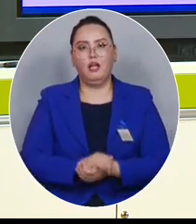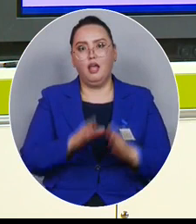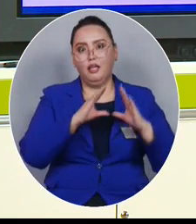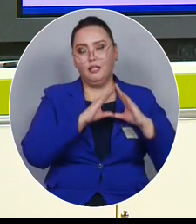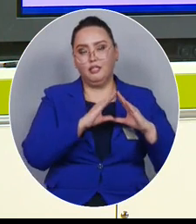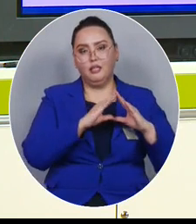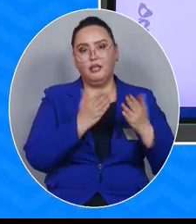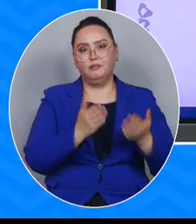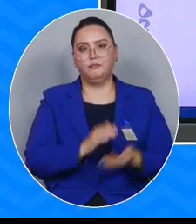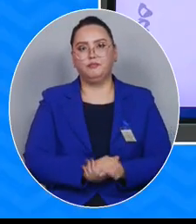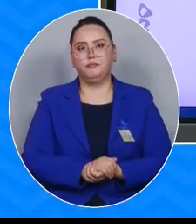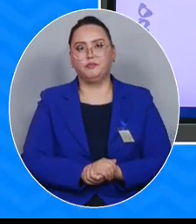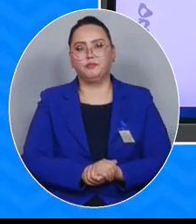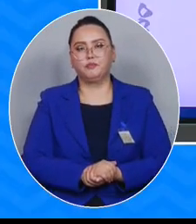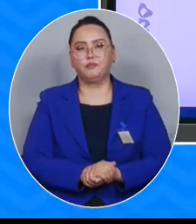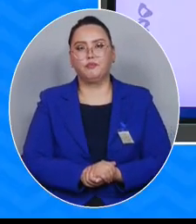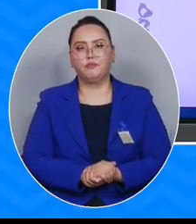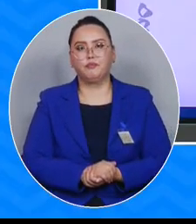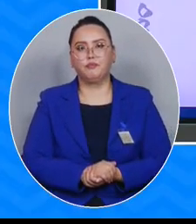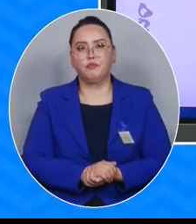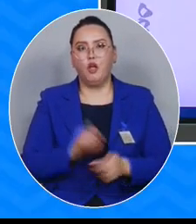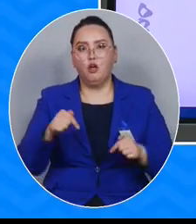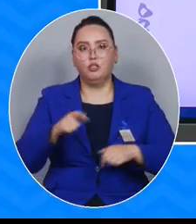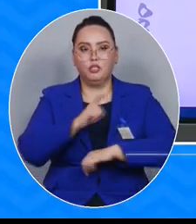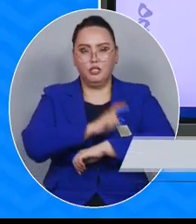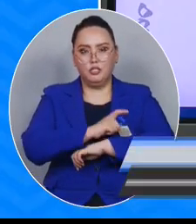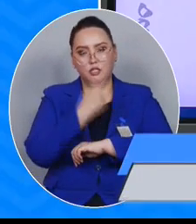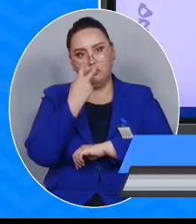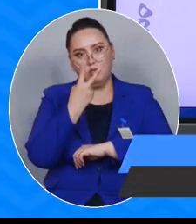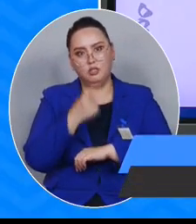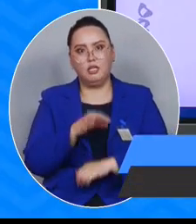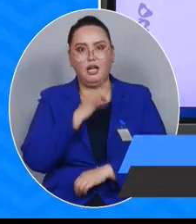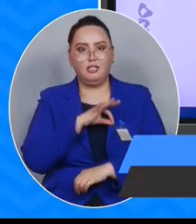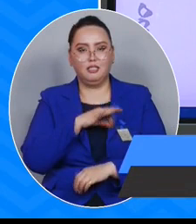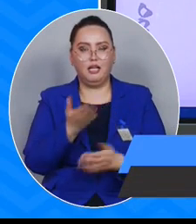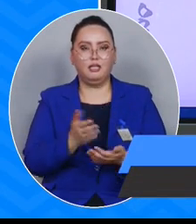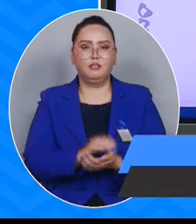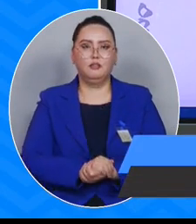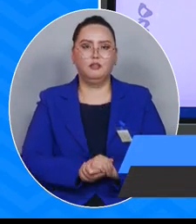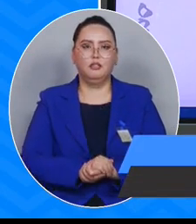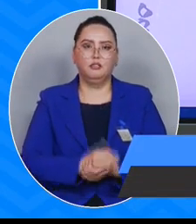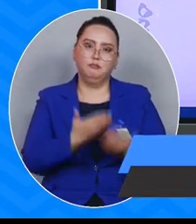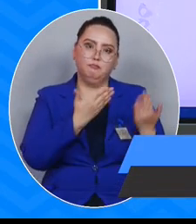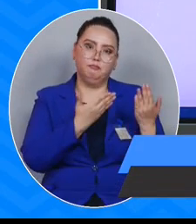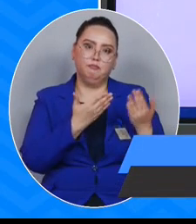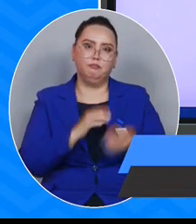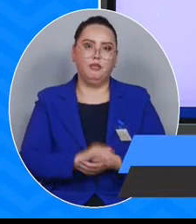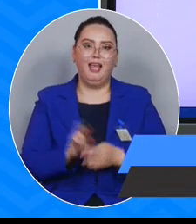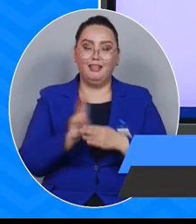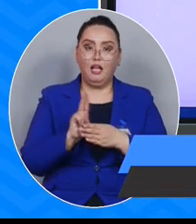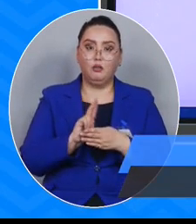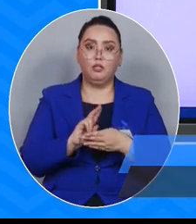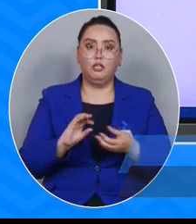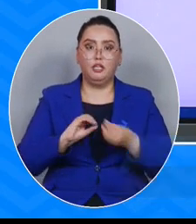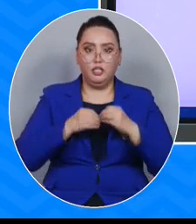алгород, яг өнөөдрэйн үдсэн гарахчиллаа ашхэллаад хоэрман гаруу эсэу нээ дэй хөлөөрэй нэгдөөрэхсэгэн тавтгоарда алгурэн